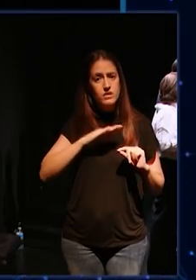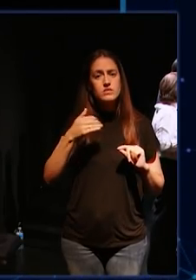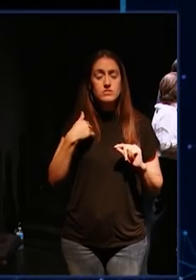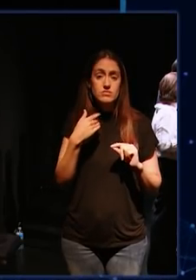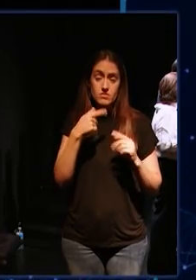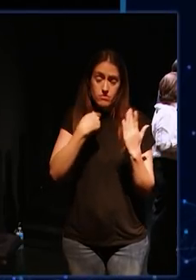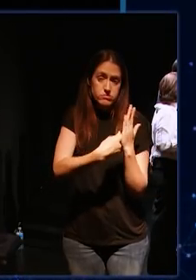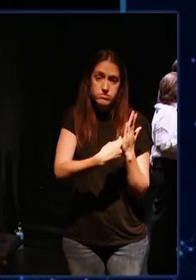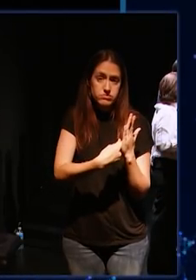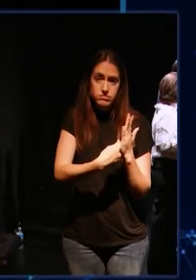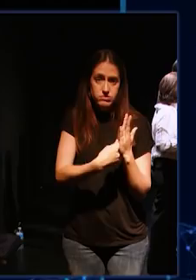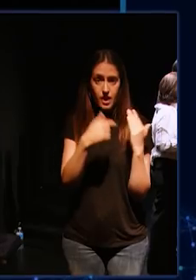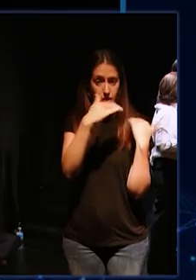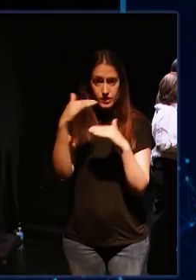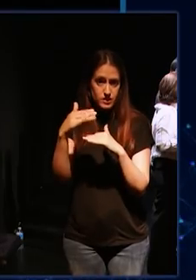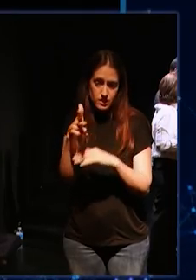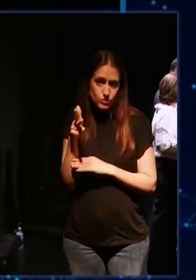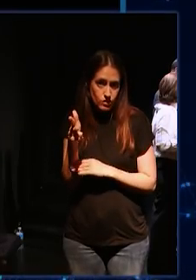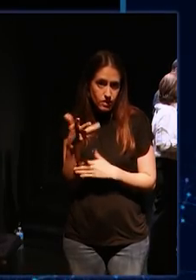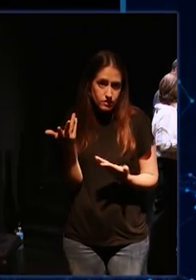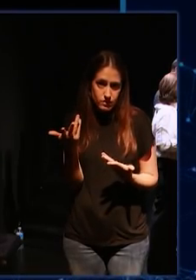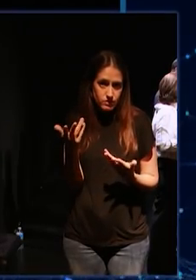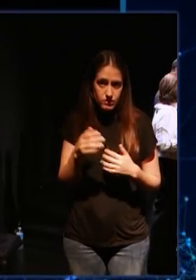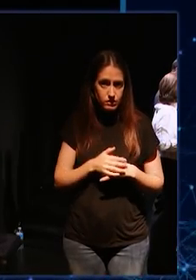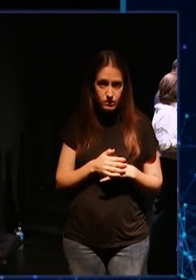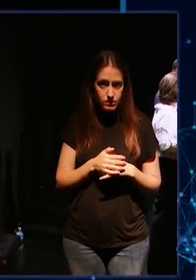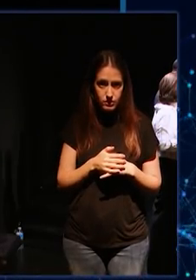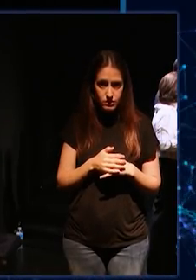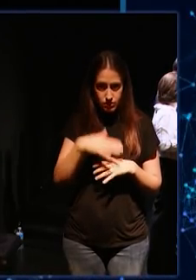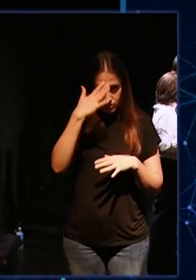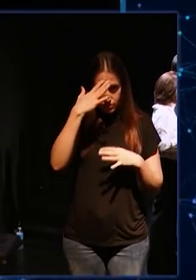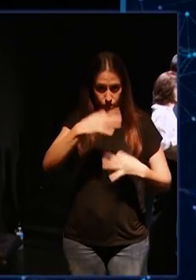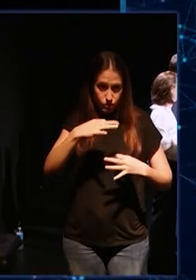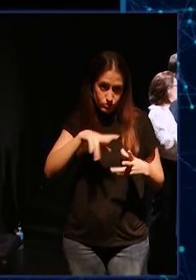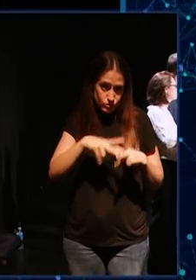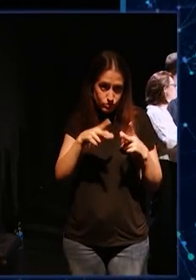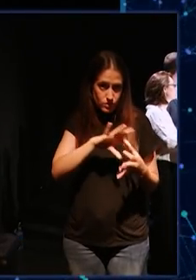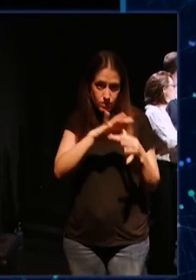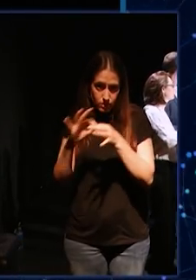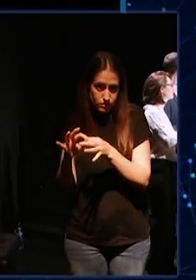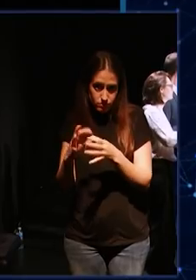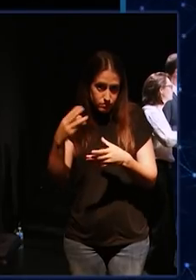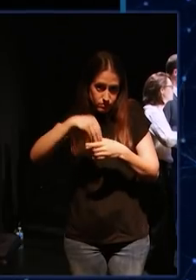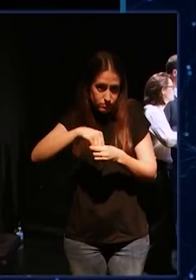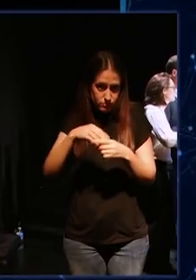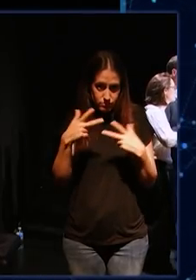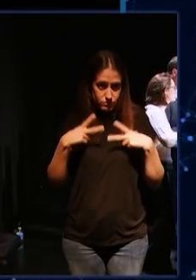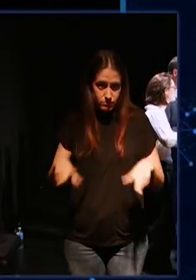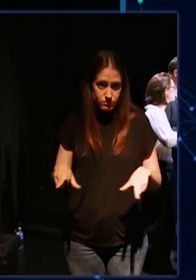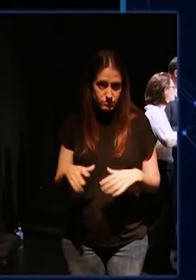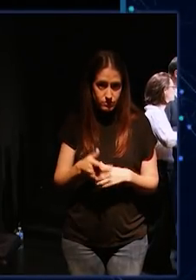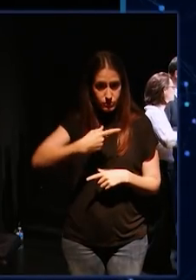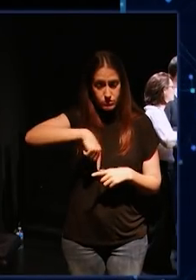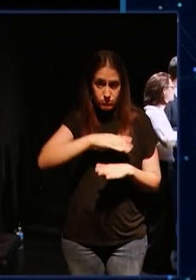dret, perquè perseguim la justícia social i això ens avala, és el valor intrínsec del nostre